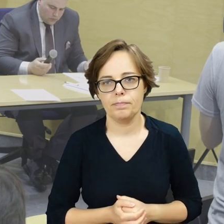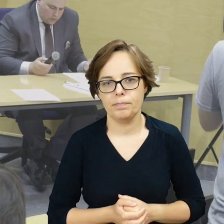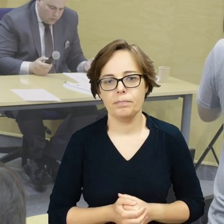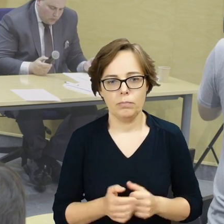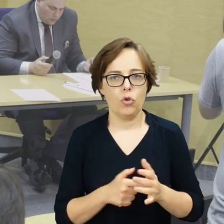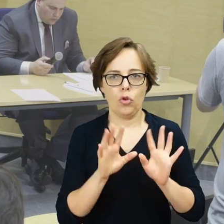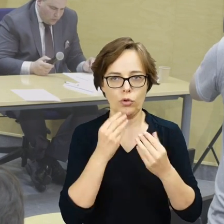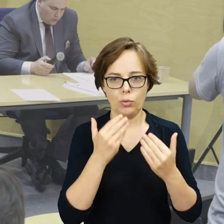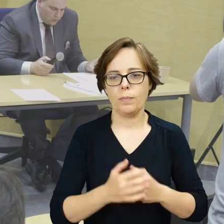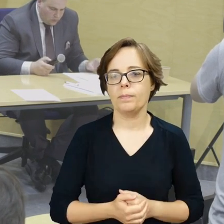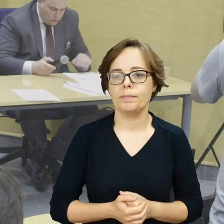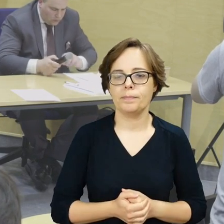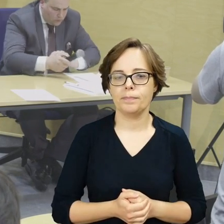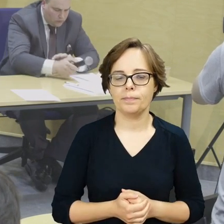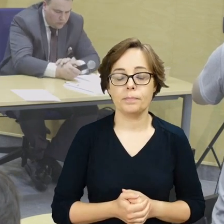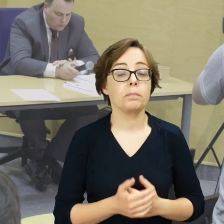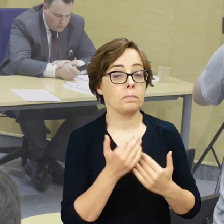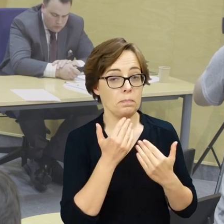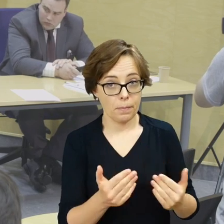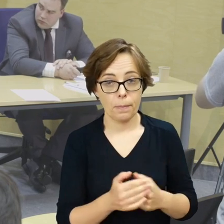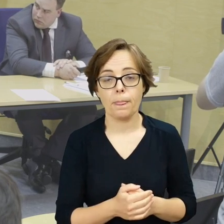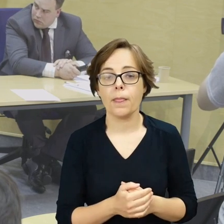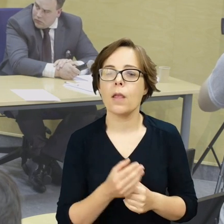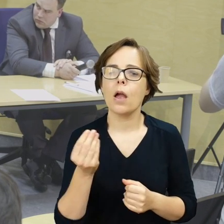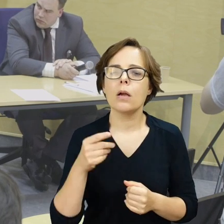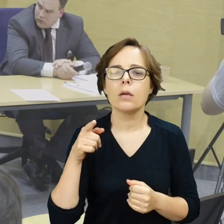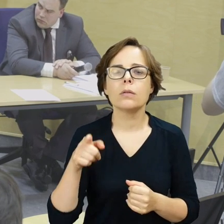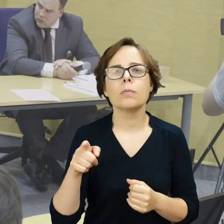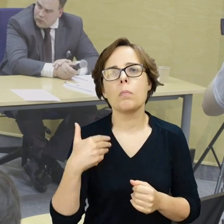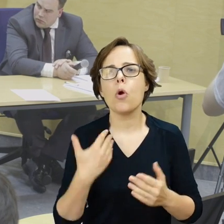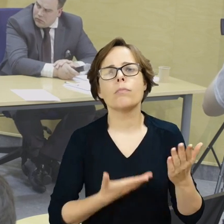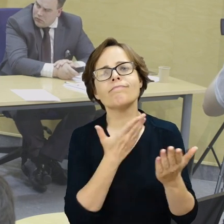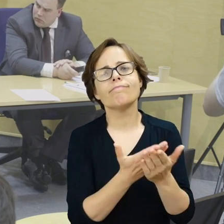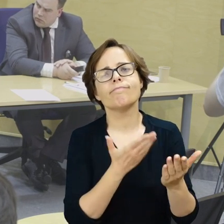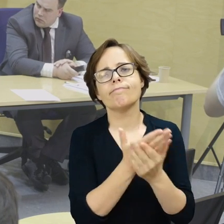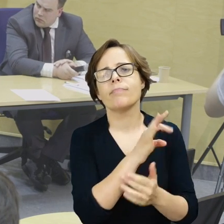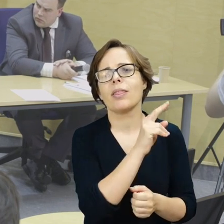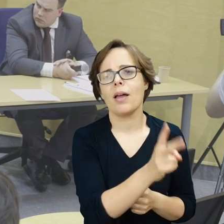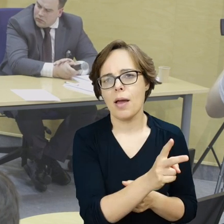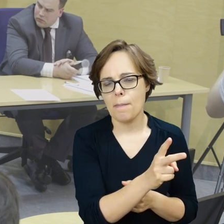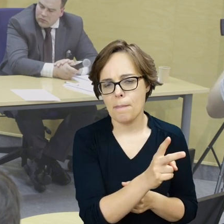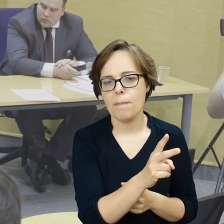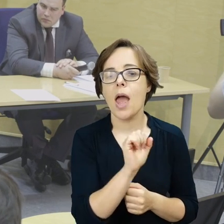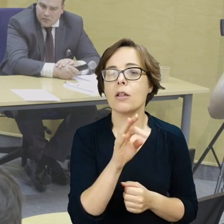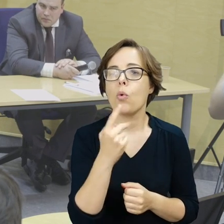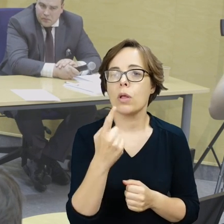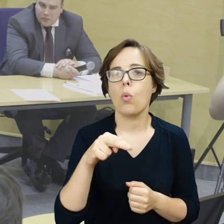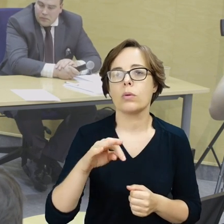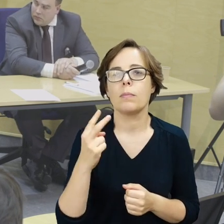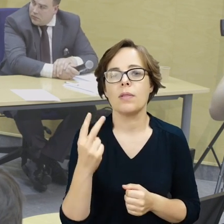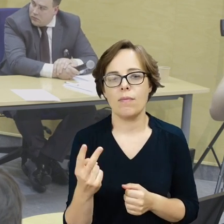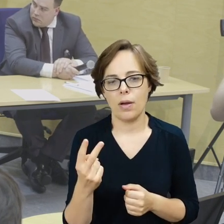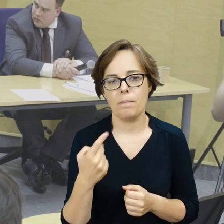Dziękuję bardzo. Wracając do tych wniosków składanych przez was do Trybunału Konstytucyjnego, artykuł 1 ustęp 2. Ja